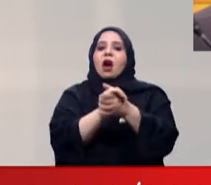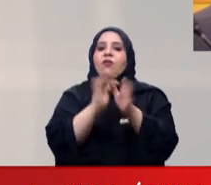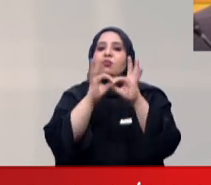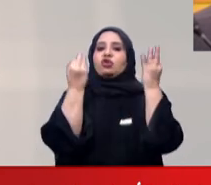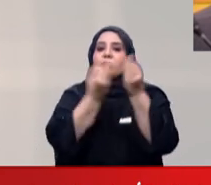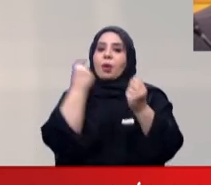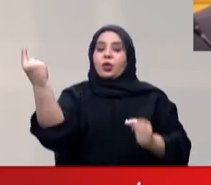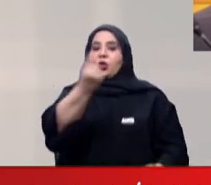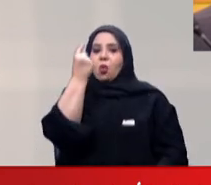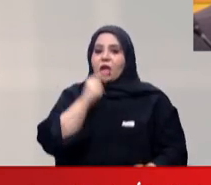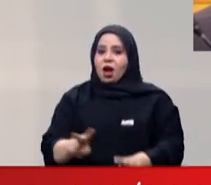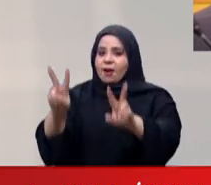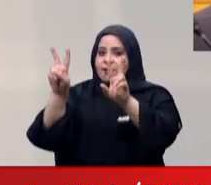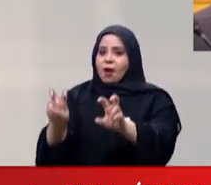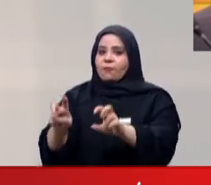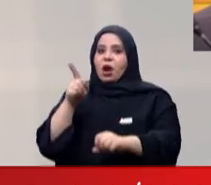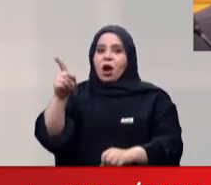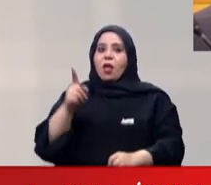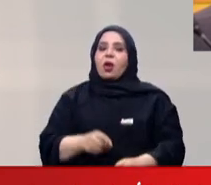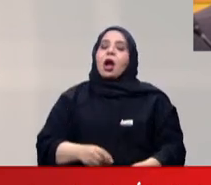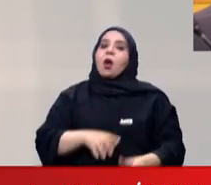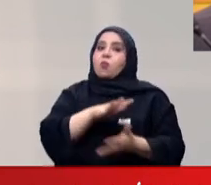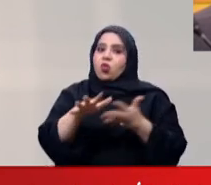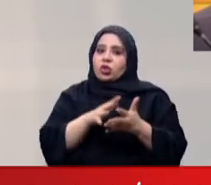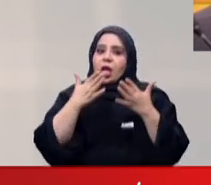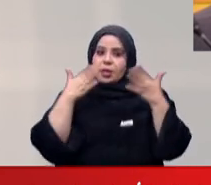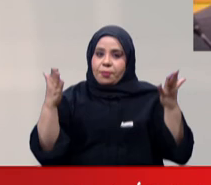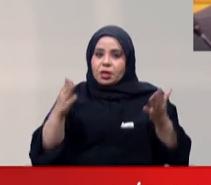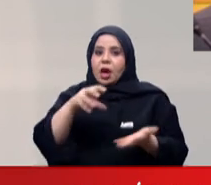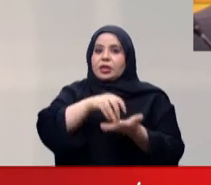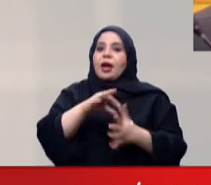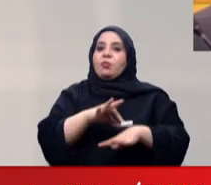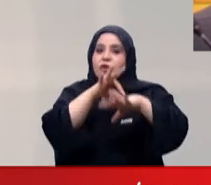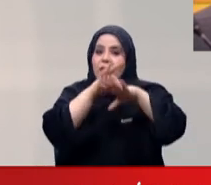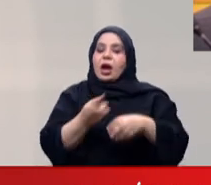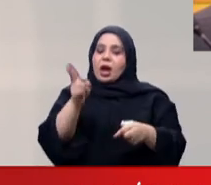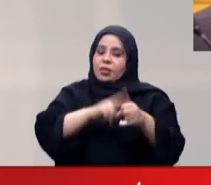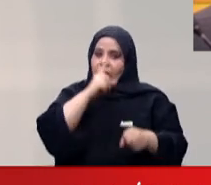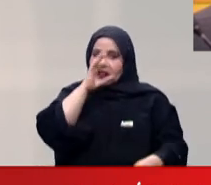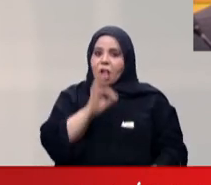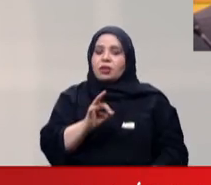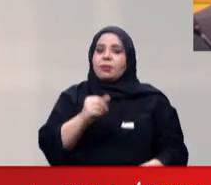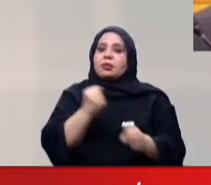الدولي للتصدي لأحد أكبر التحديات التي تواجه البشرية وبما